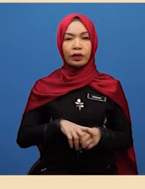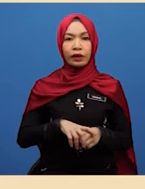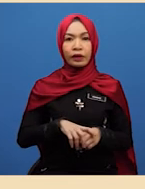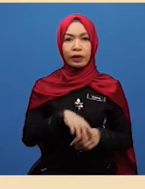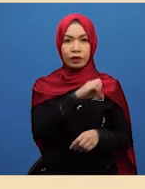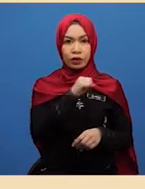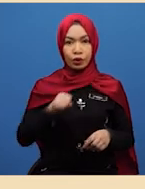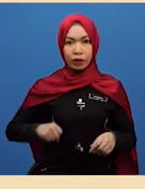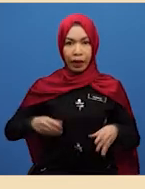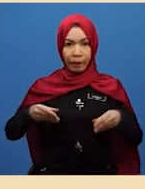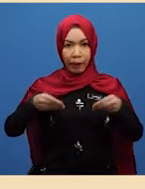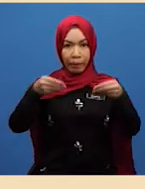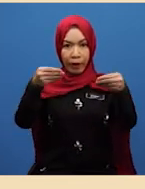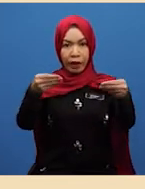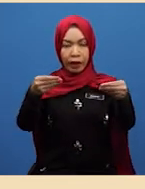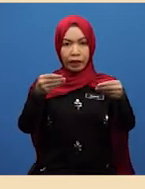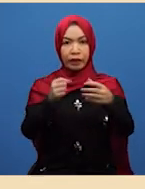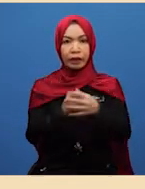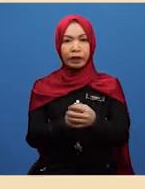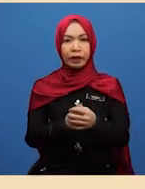kepada James Brooke dengan bayaran